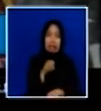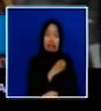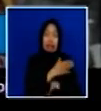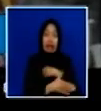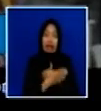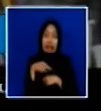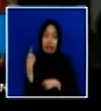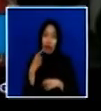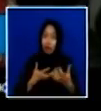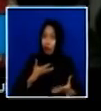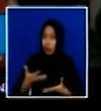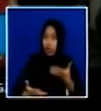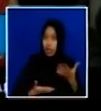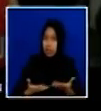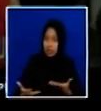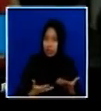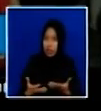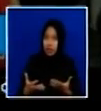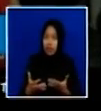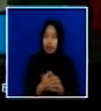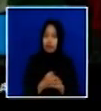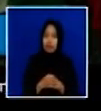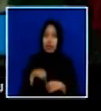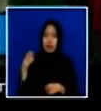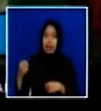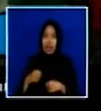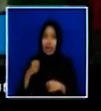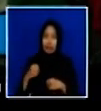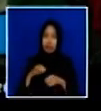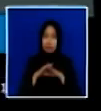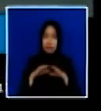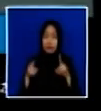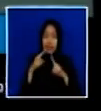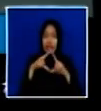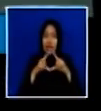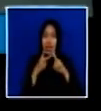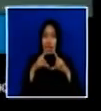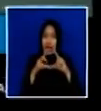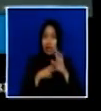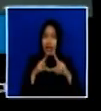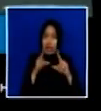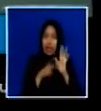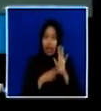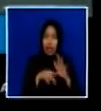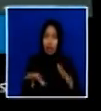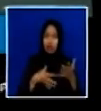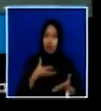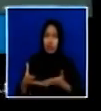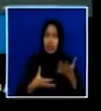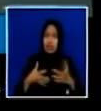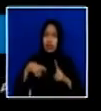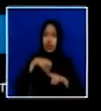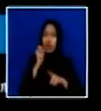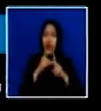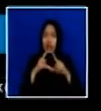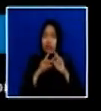Kementerian Pertahanan Republik Indonesia seperti berlangsung di Gedung Balai Prajurit Kodam 5 Brawijaya sosialisasi